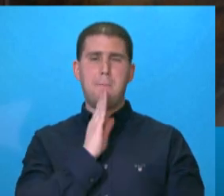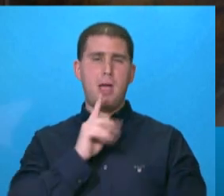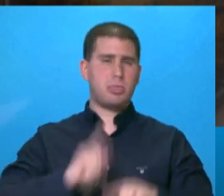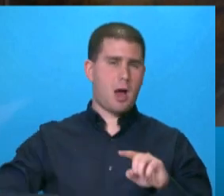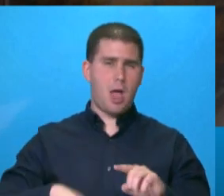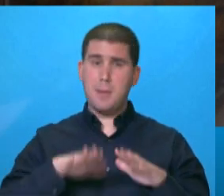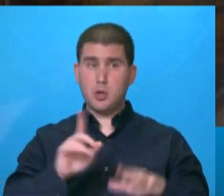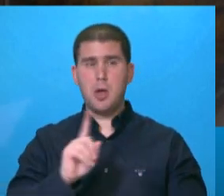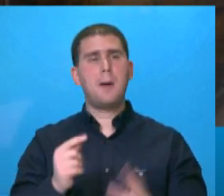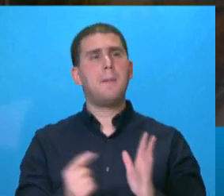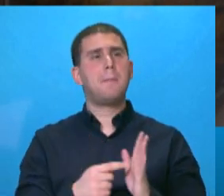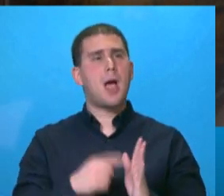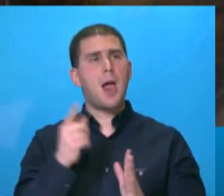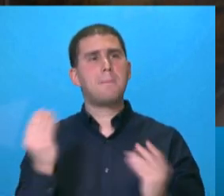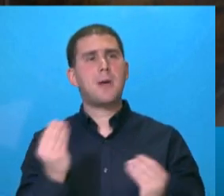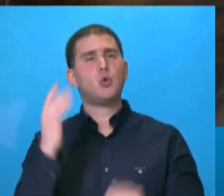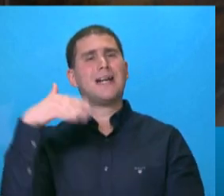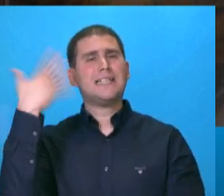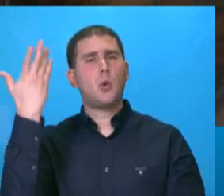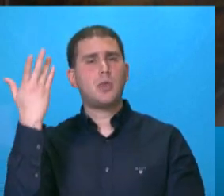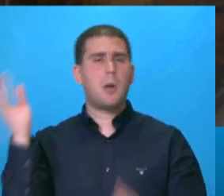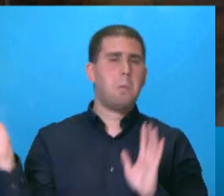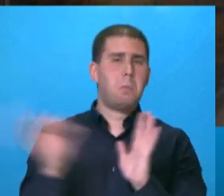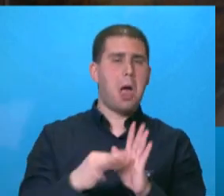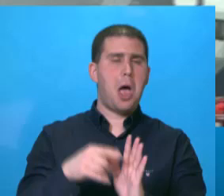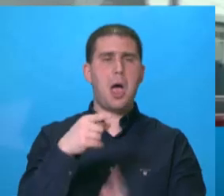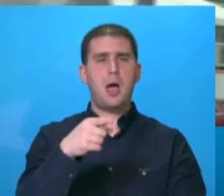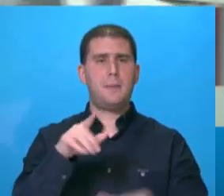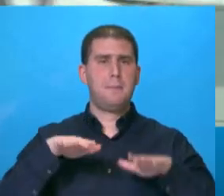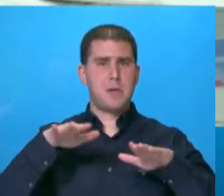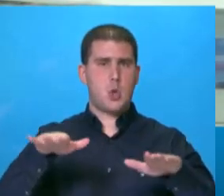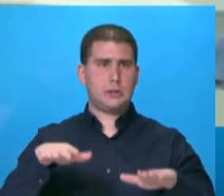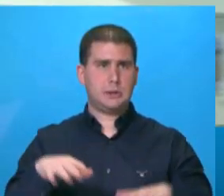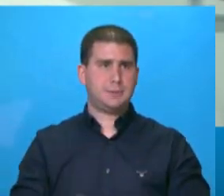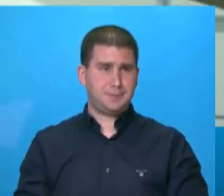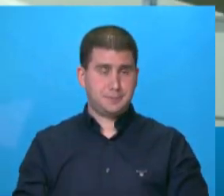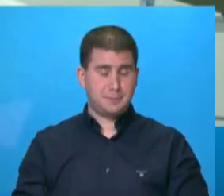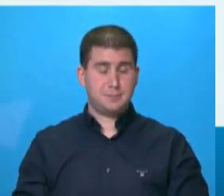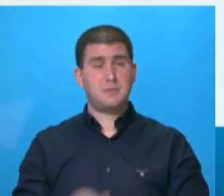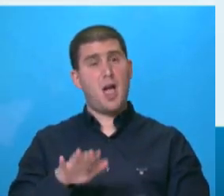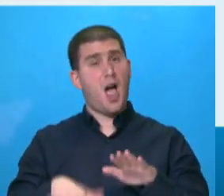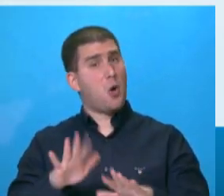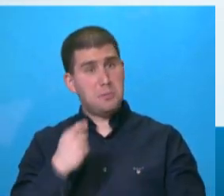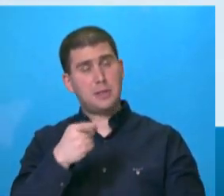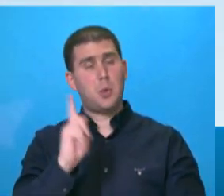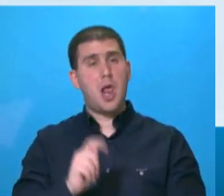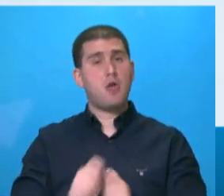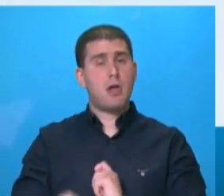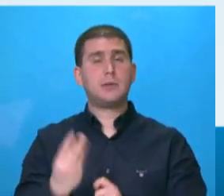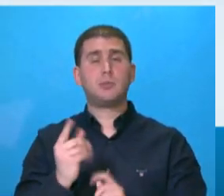אלא שזה מדובר במשהו חיצוני שפגע במטוס. על פי הערכות יעשו היה לשלם סכום עתק